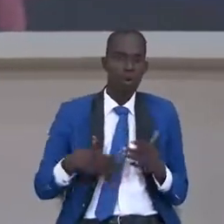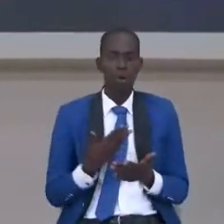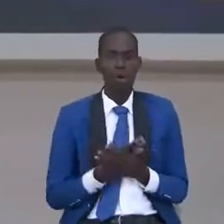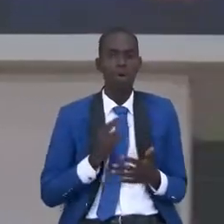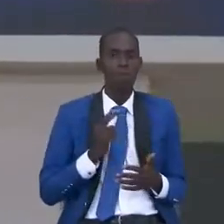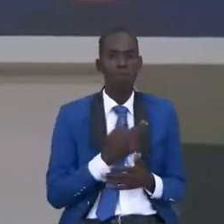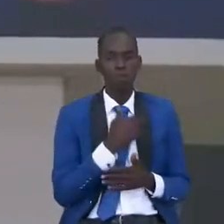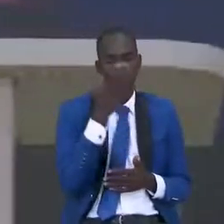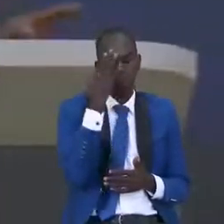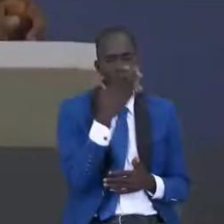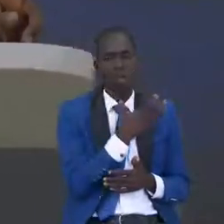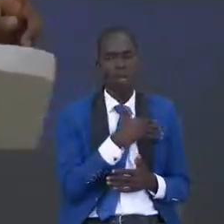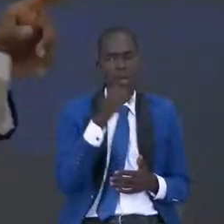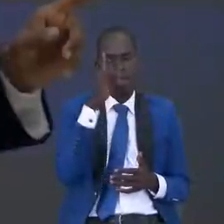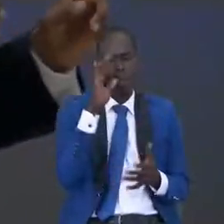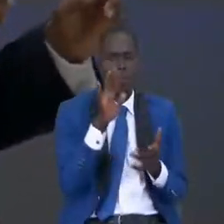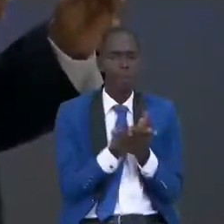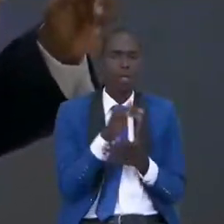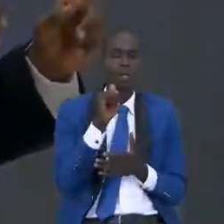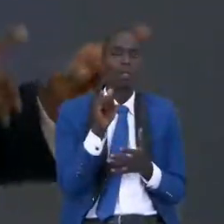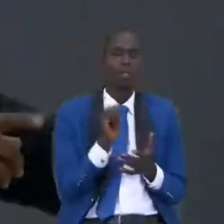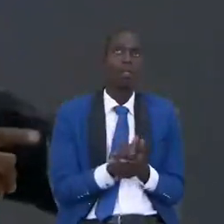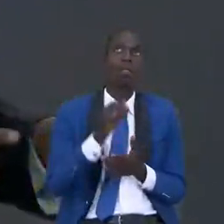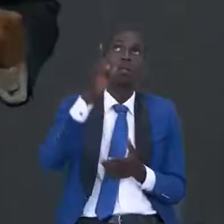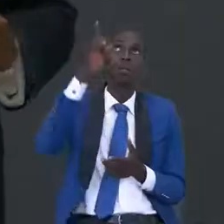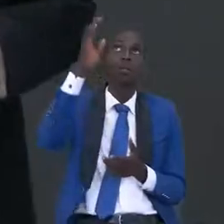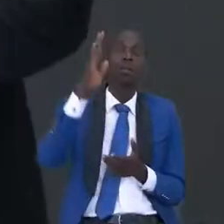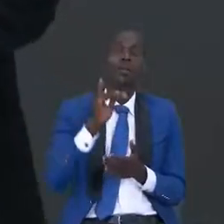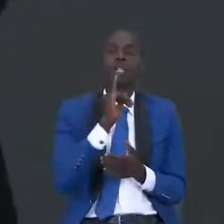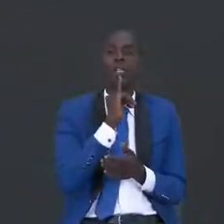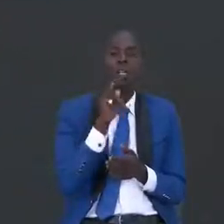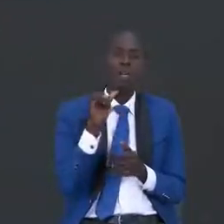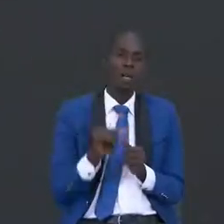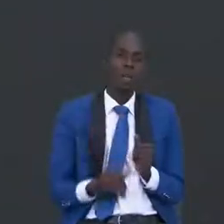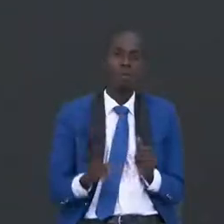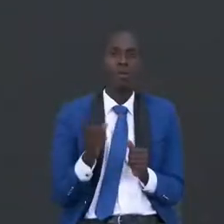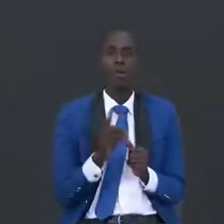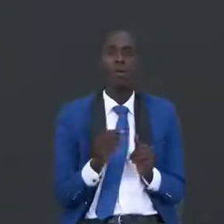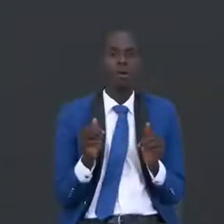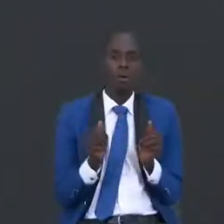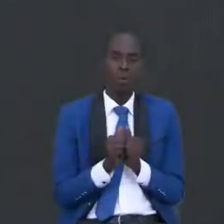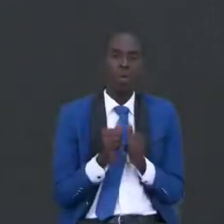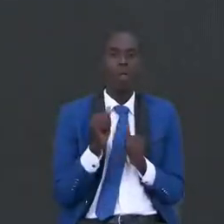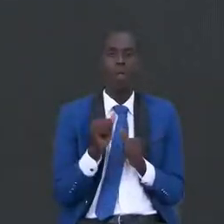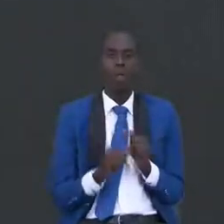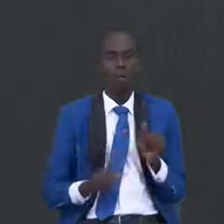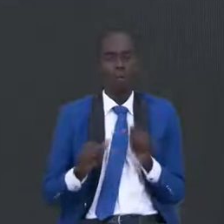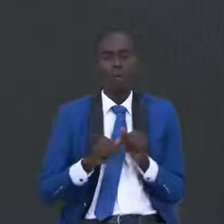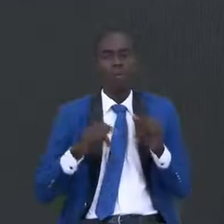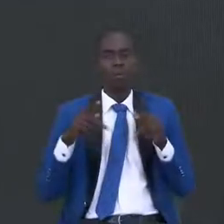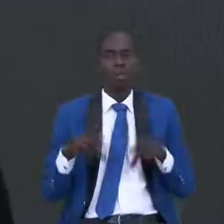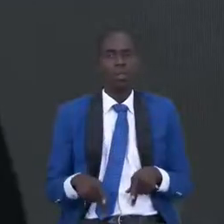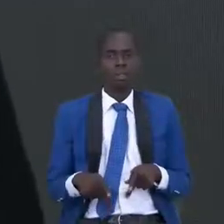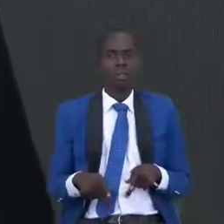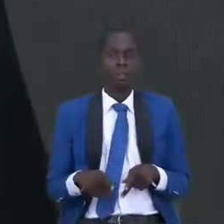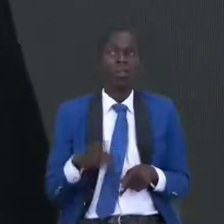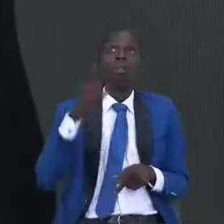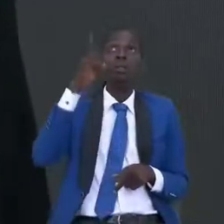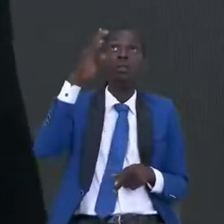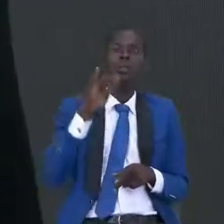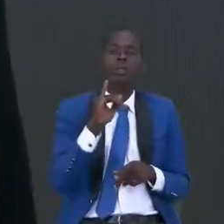nous croyons tous que Dieu est partout avec toute personne. Dieu